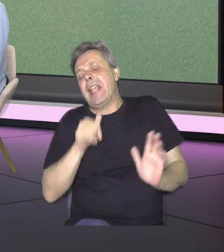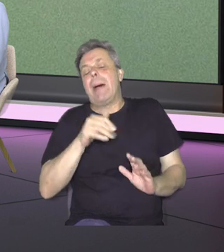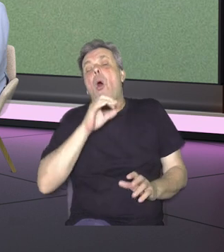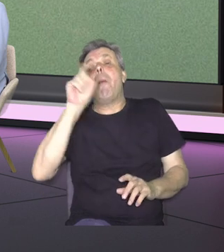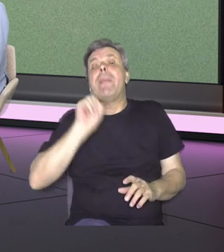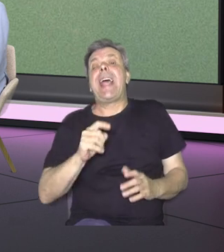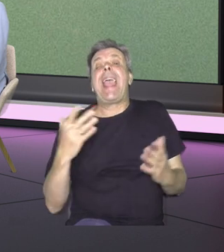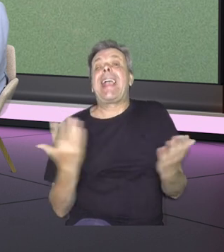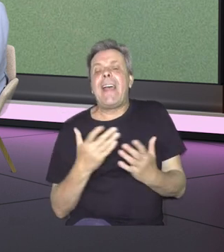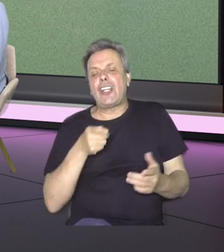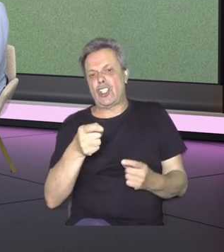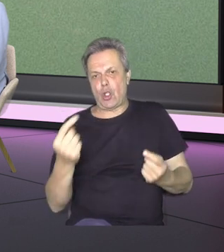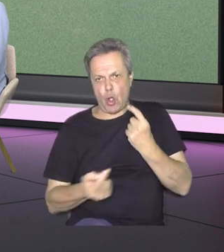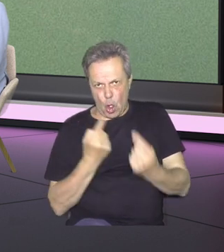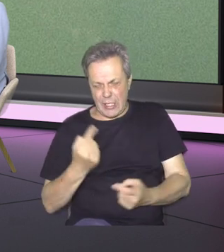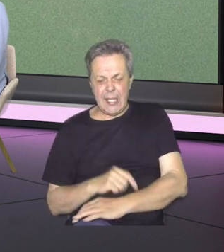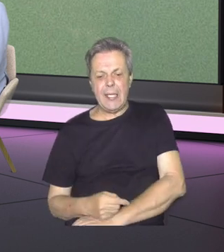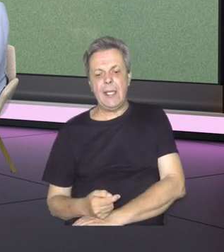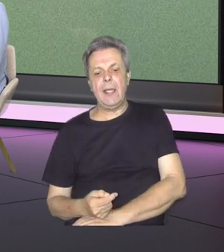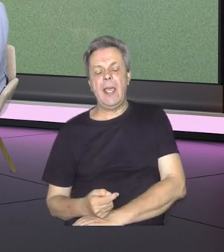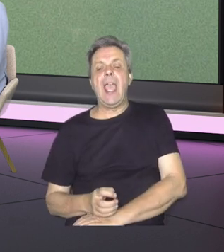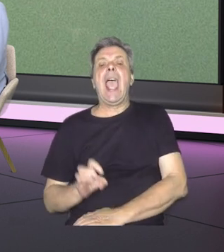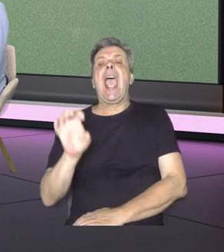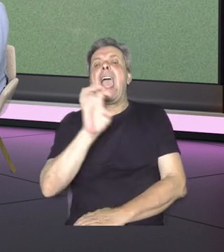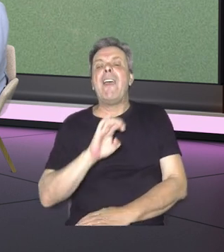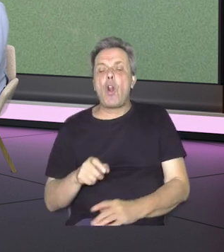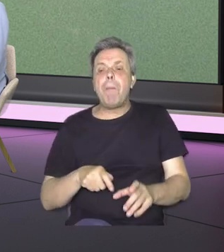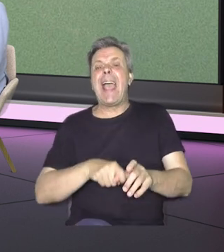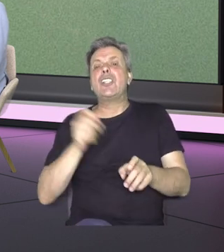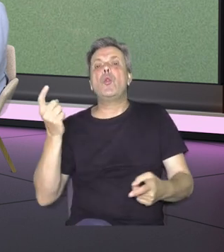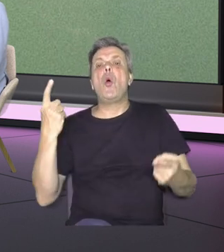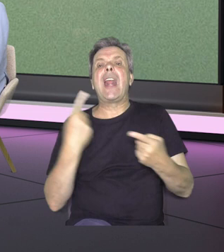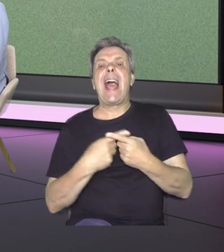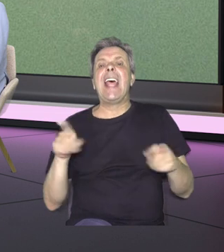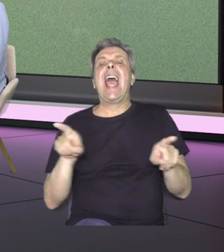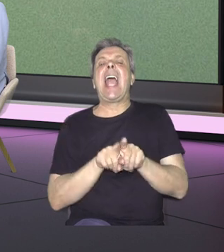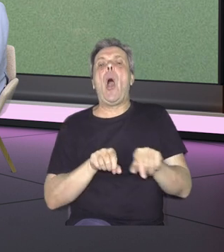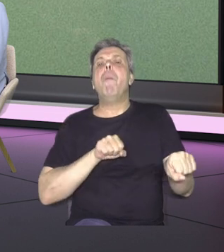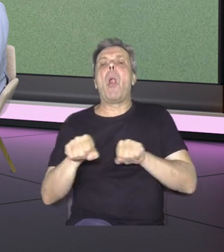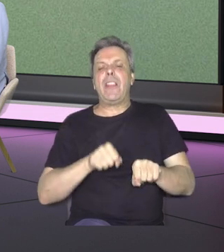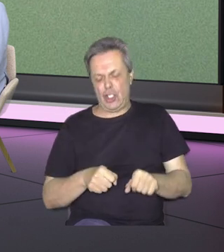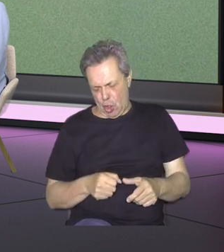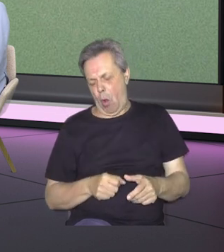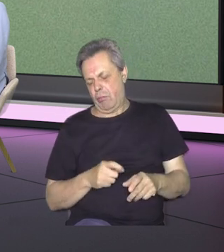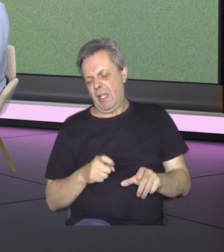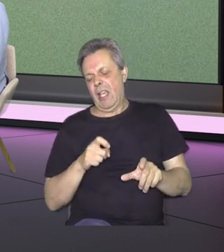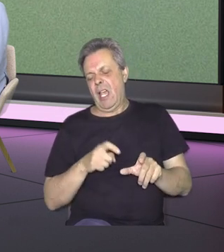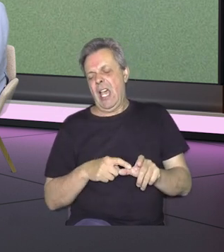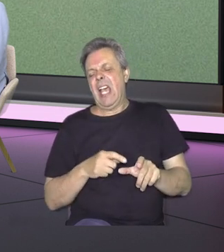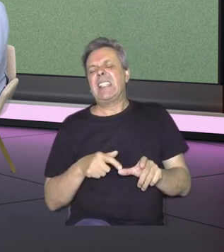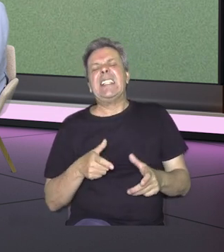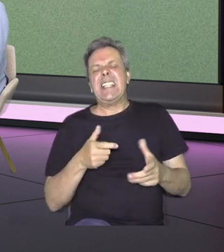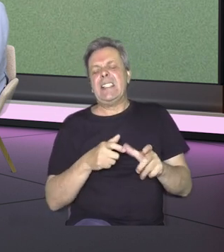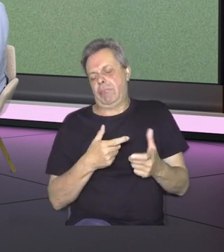samo je sada pitanje kada. Kada se udruži, Evropa isključuje rat kao političko sredstvo. To je ono